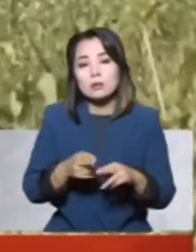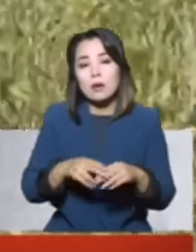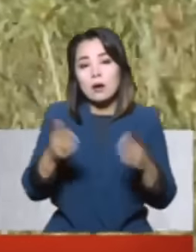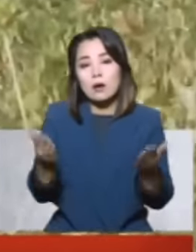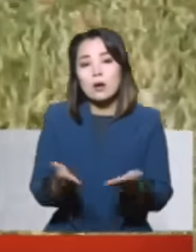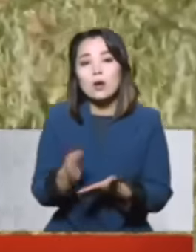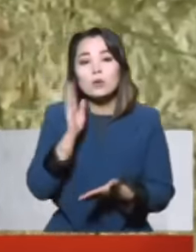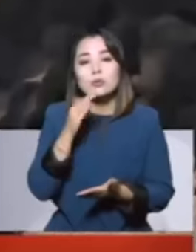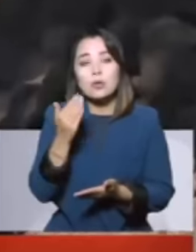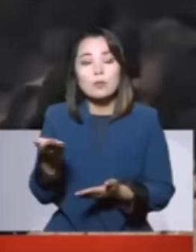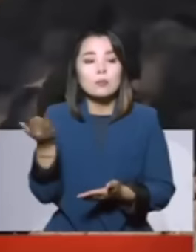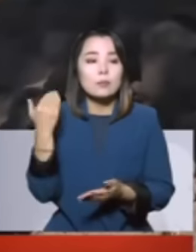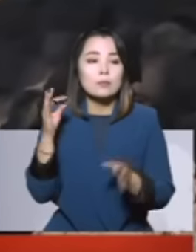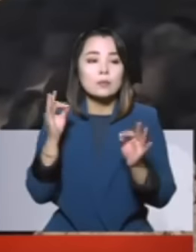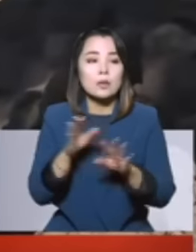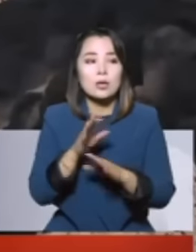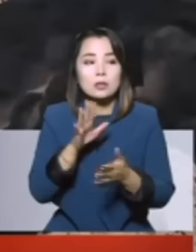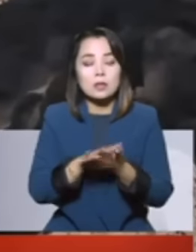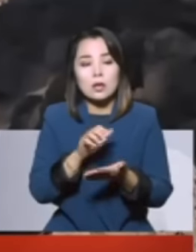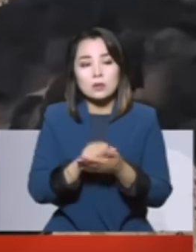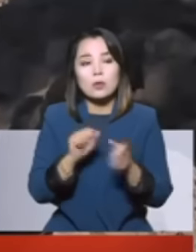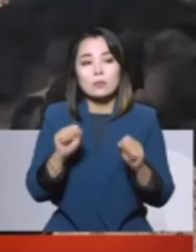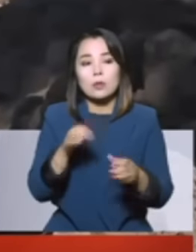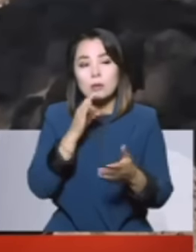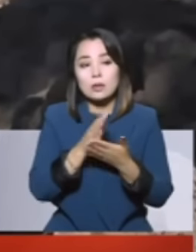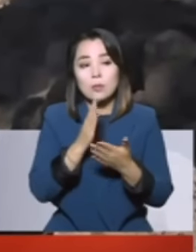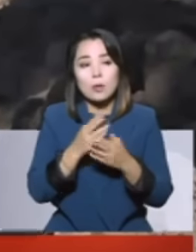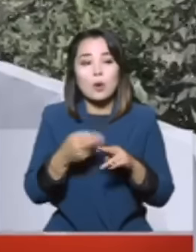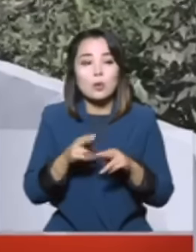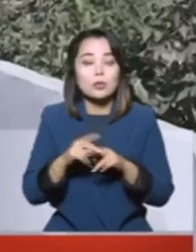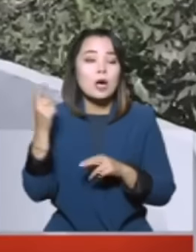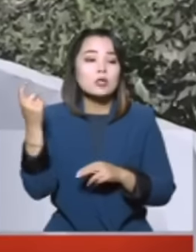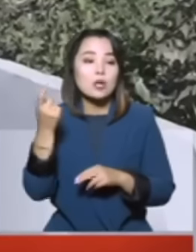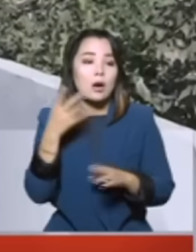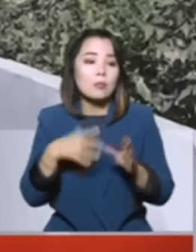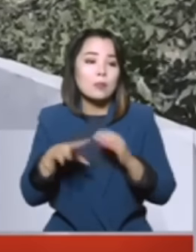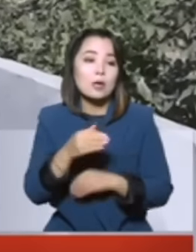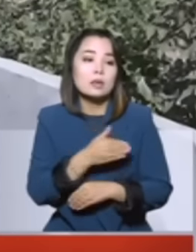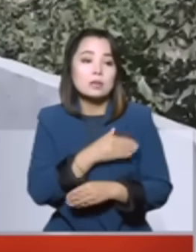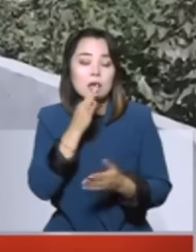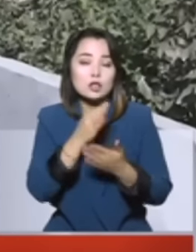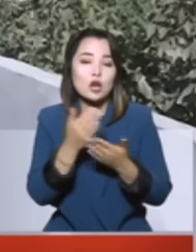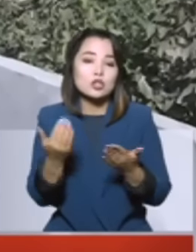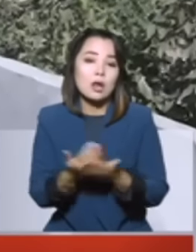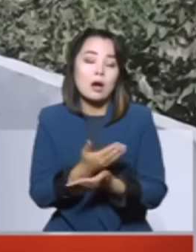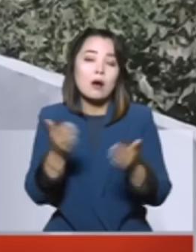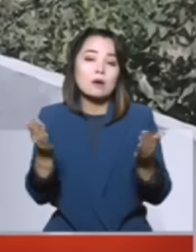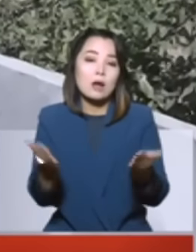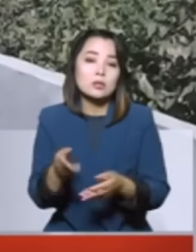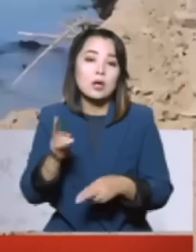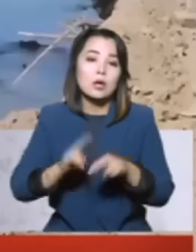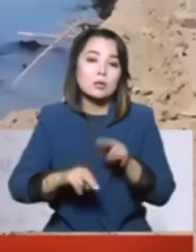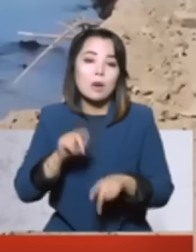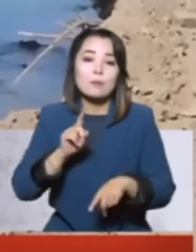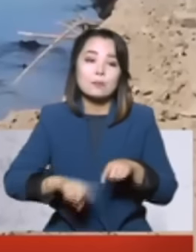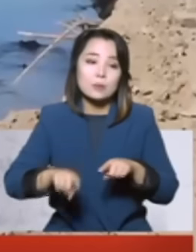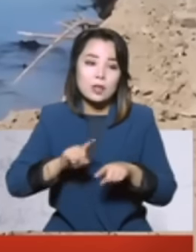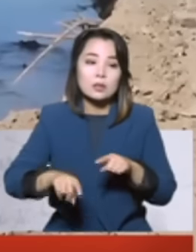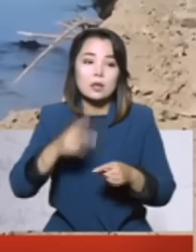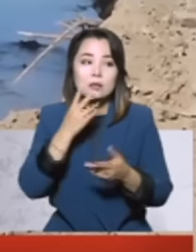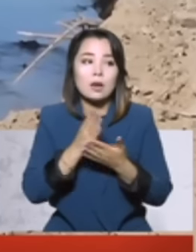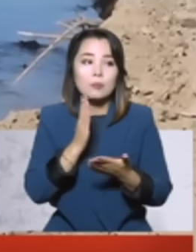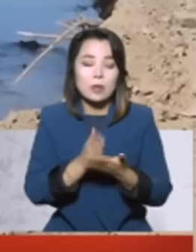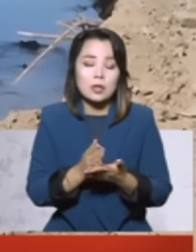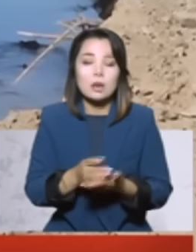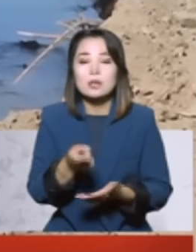суы дұрыс бұрылмай өнімді шіртіп жіберу мүмкін. Қазір мұндағы шаруалардың бар тілегі жаңа каналдың жылдам салынуы. Жаңадан не сабатыр